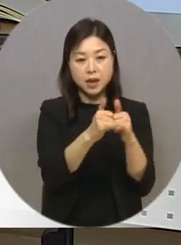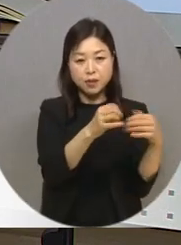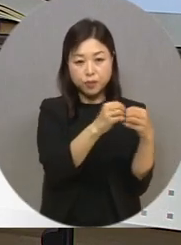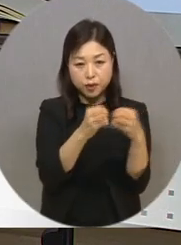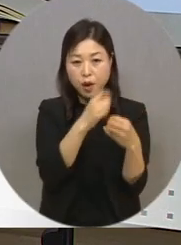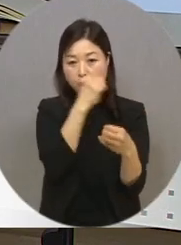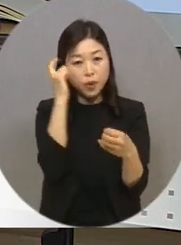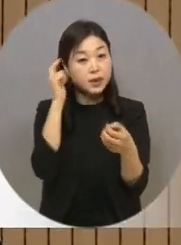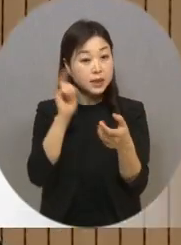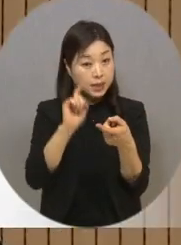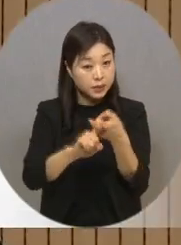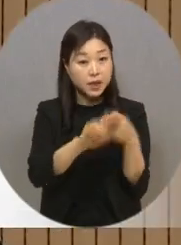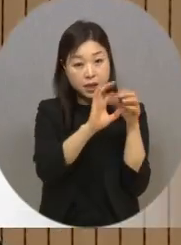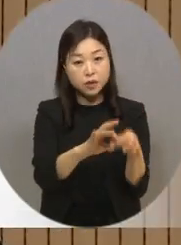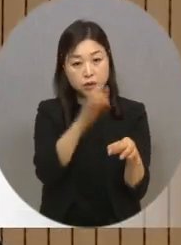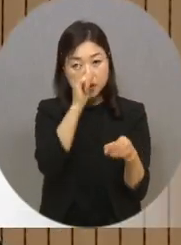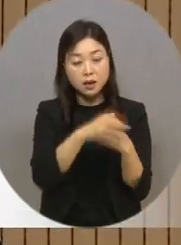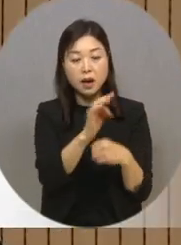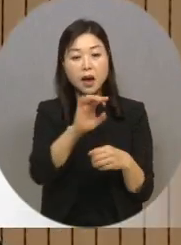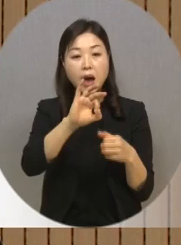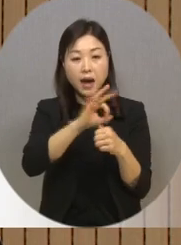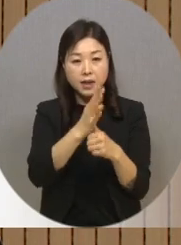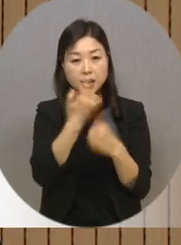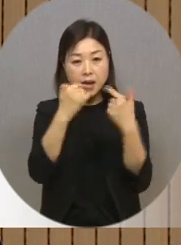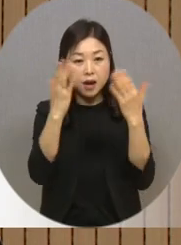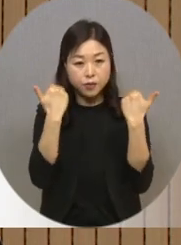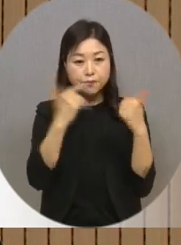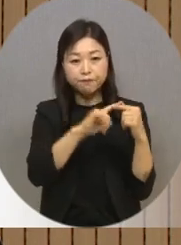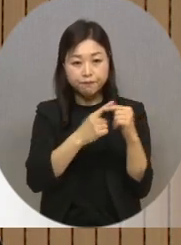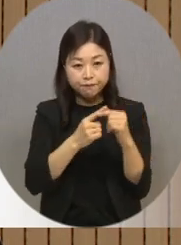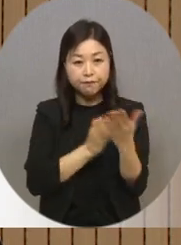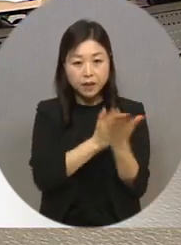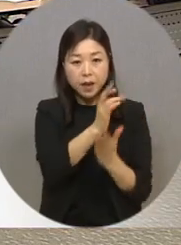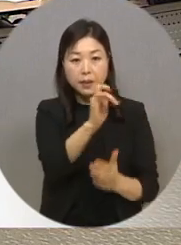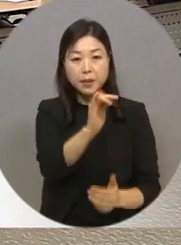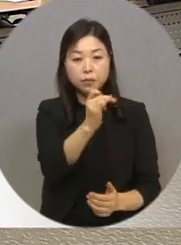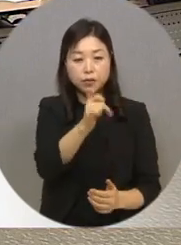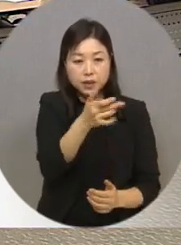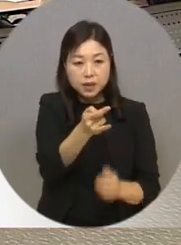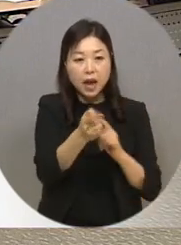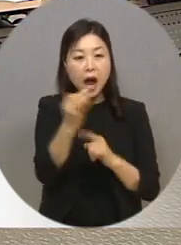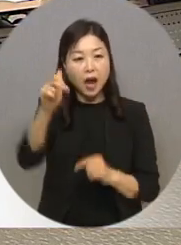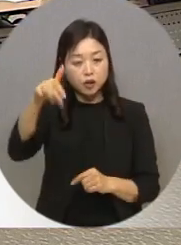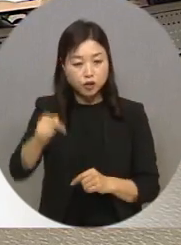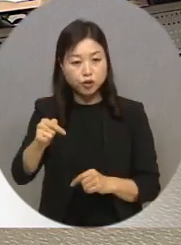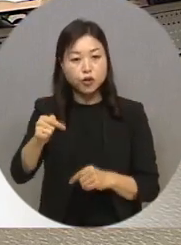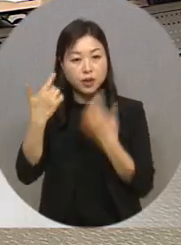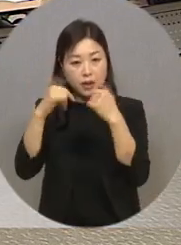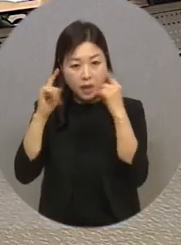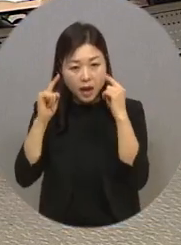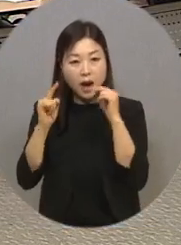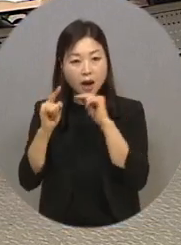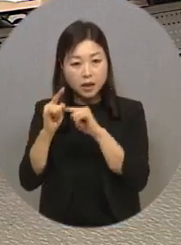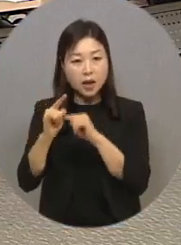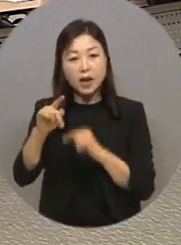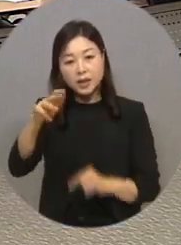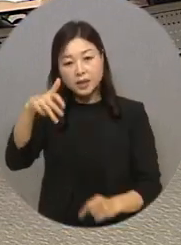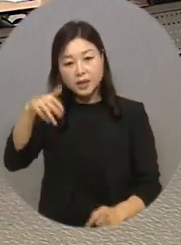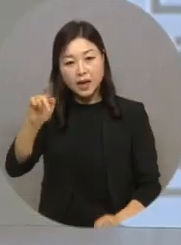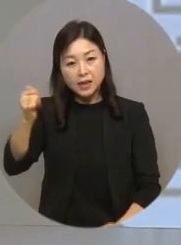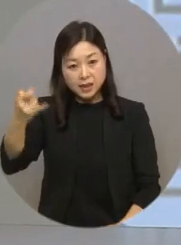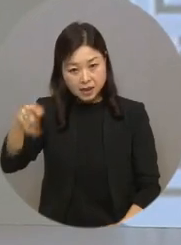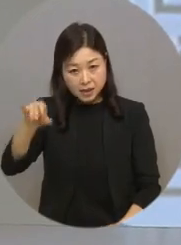꾸준한 관심을 가져온 안양대학교 국어국문학과 맹문재 교수와 아주대 다산학부대학 차희정 강사가